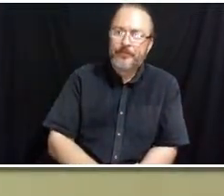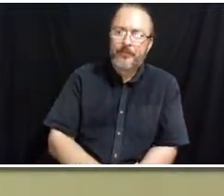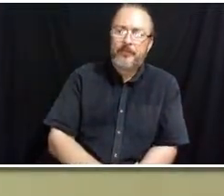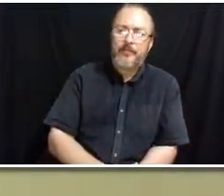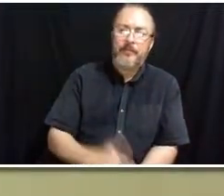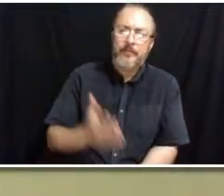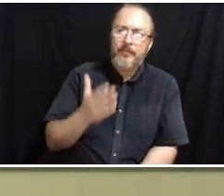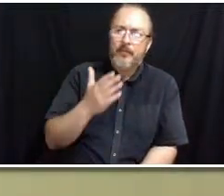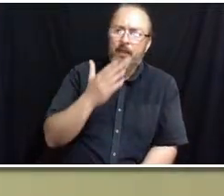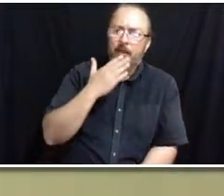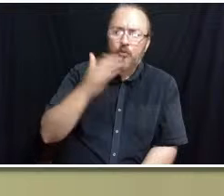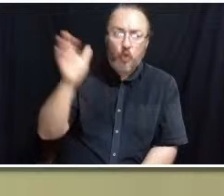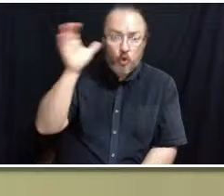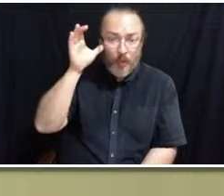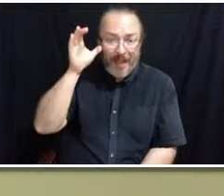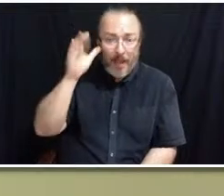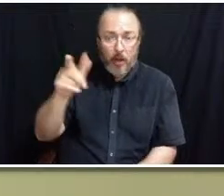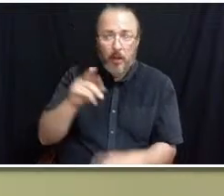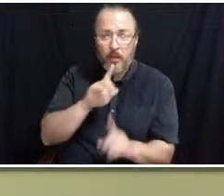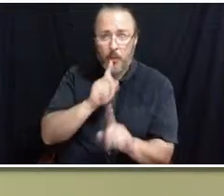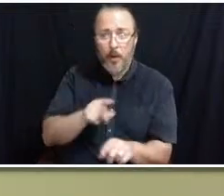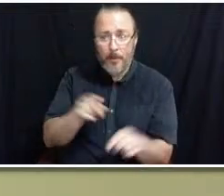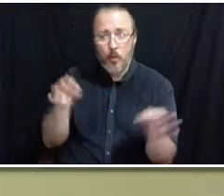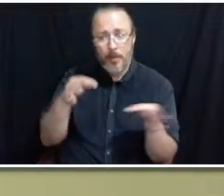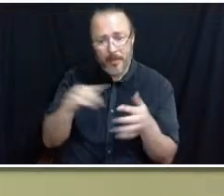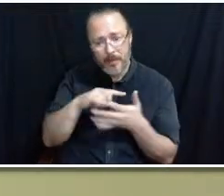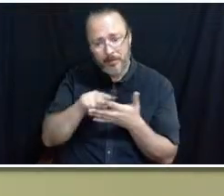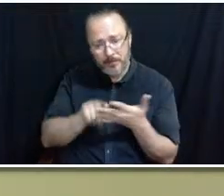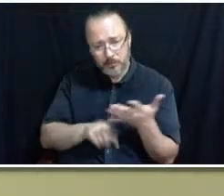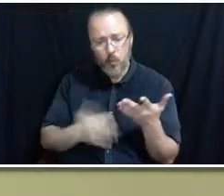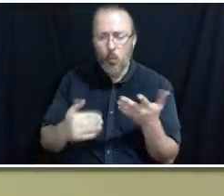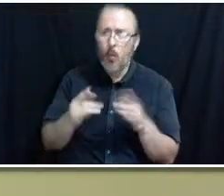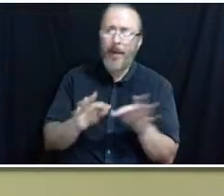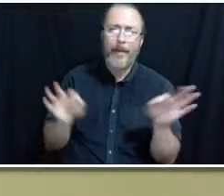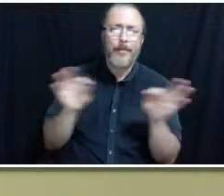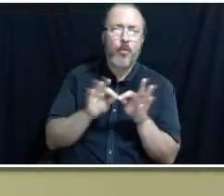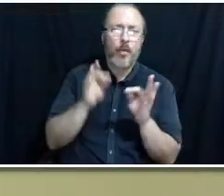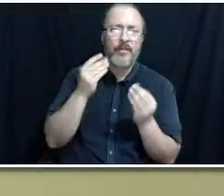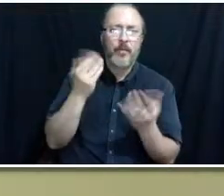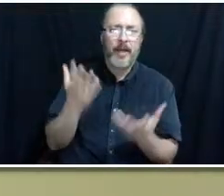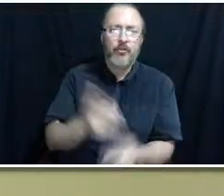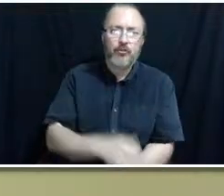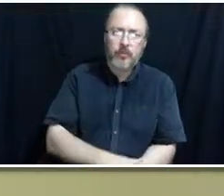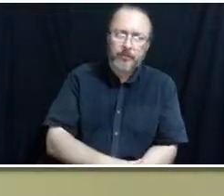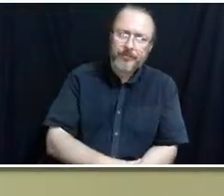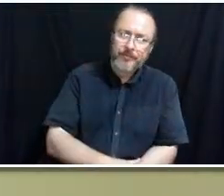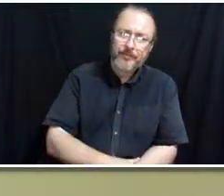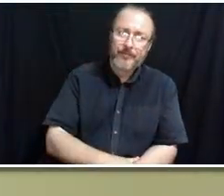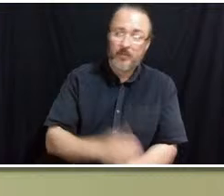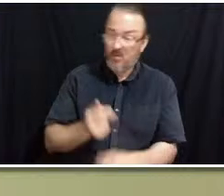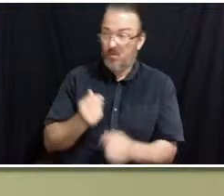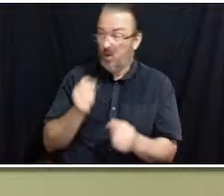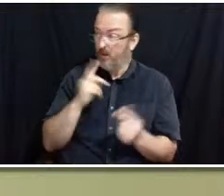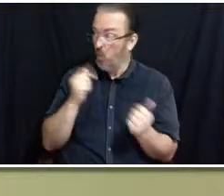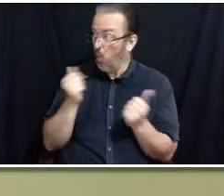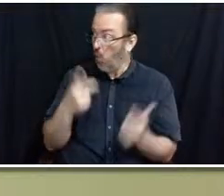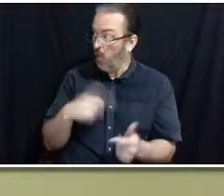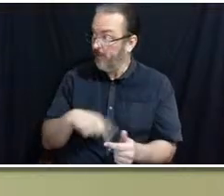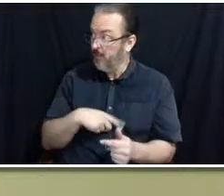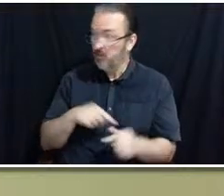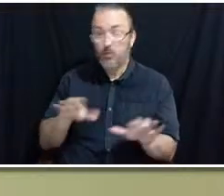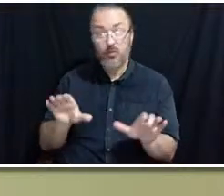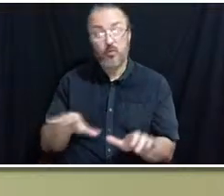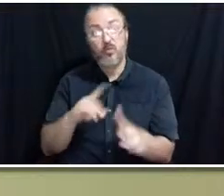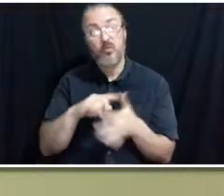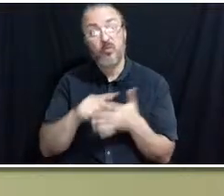C'est très positif d'entendre quel est le contenu du rapport qui contient des informations très importantes. Nous devons tous agir en fonction du